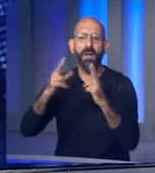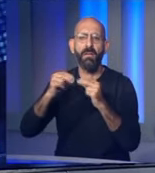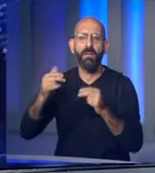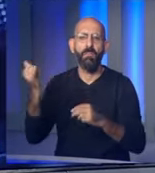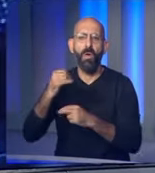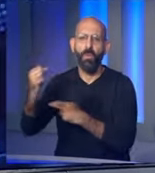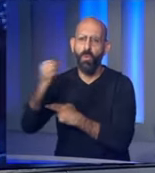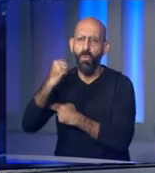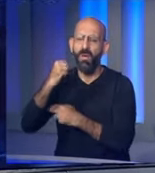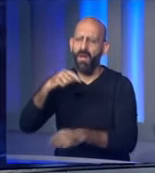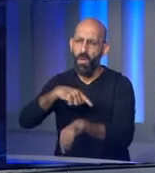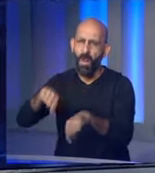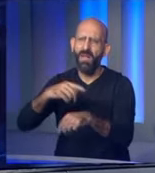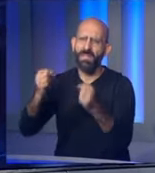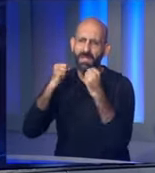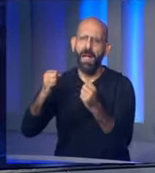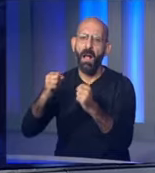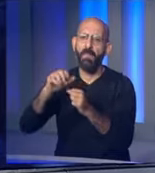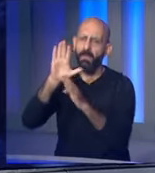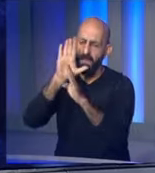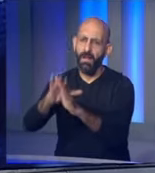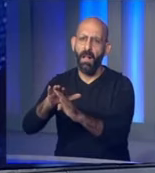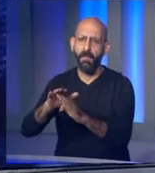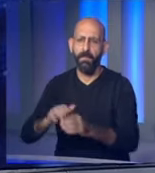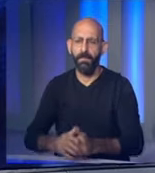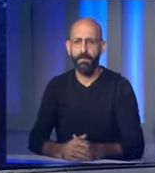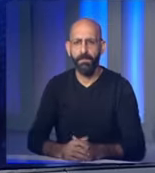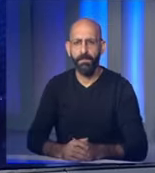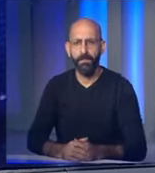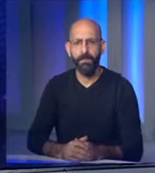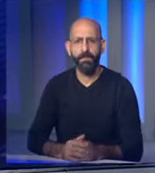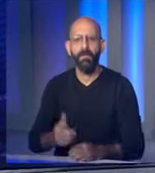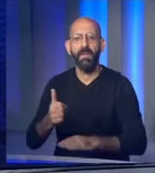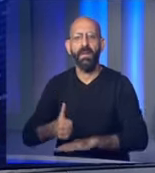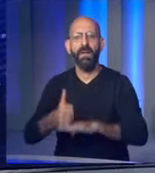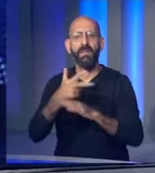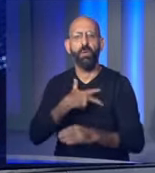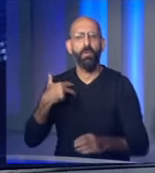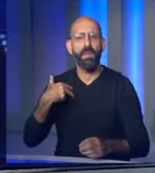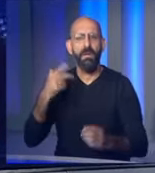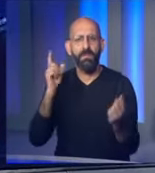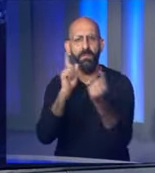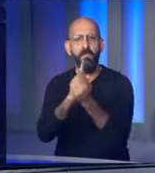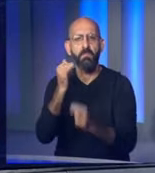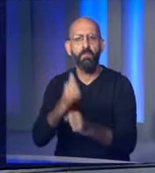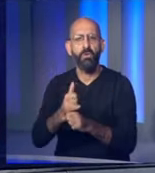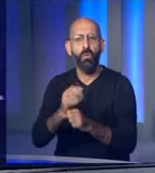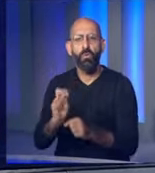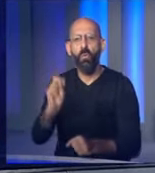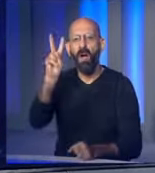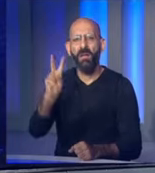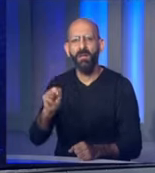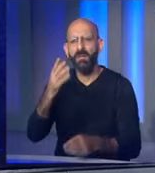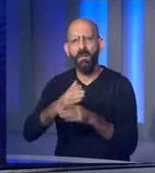متمنيا للشعب اللبناني القوه والصمود خلال هذه الاوقات الصعبه في السراي التقى رئيس الحكومه نجيب مقاطي ممثل منظمه